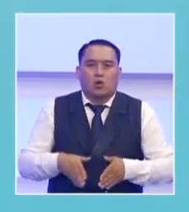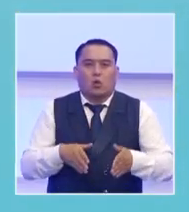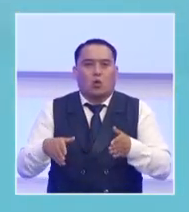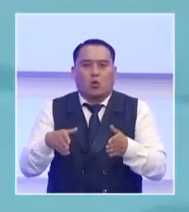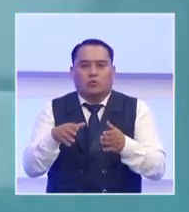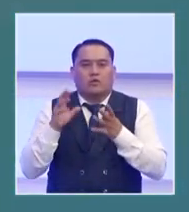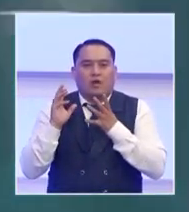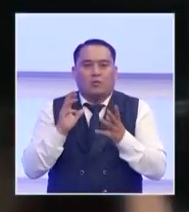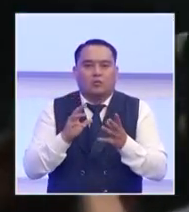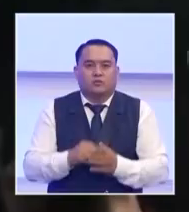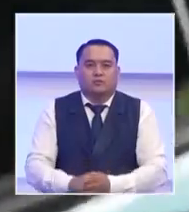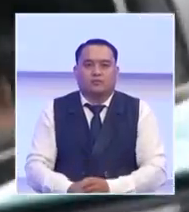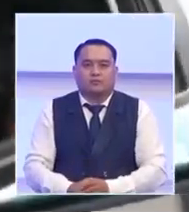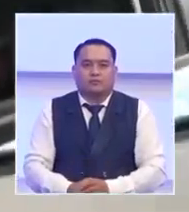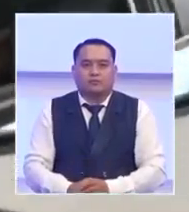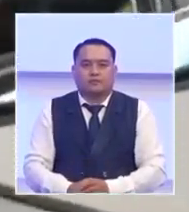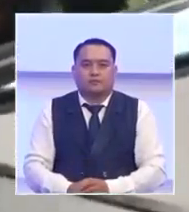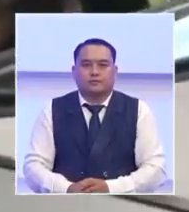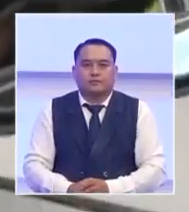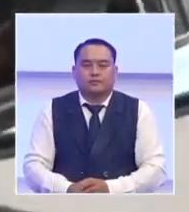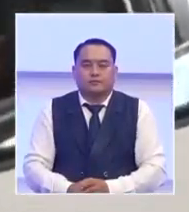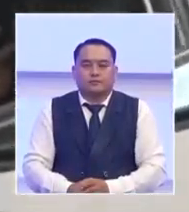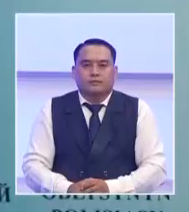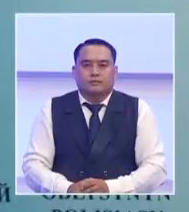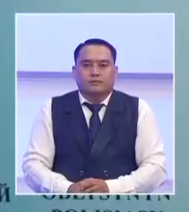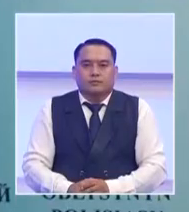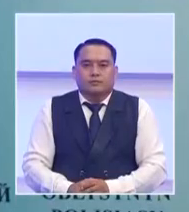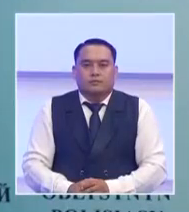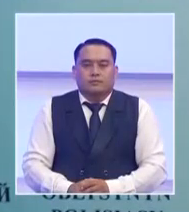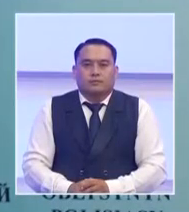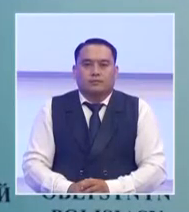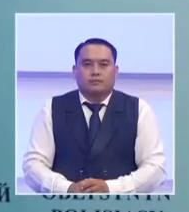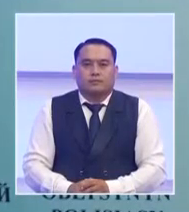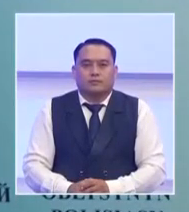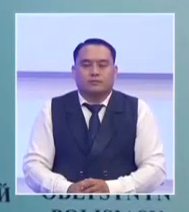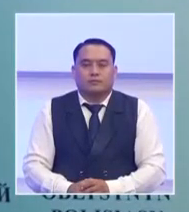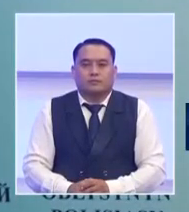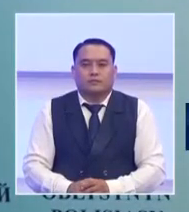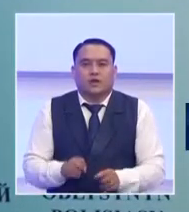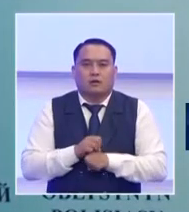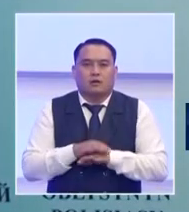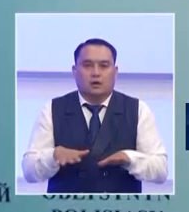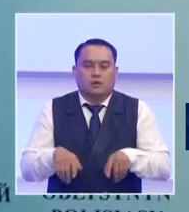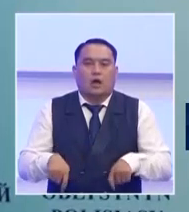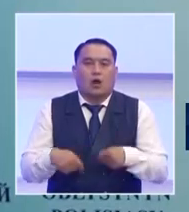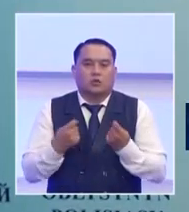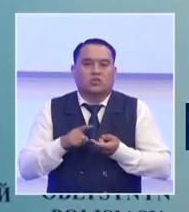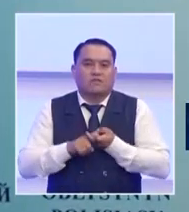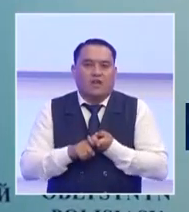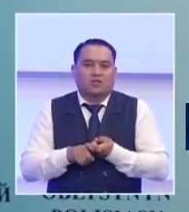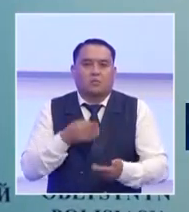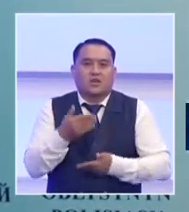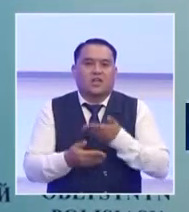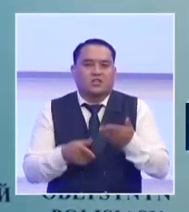на дорогах и автобусных парков с водителем она золотым самые распространенные нарушения связаны с